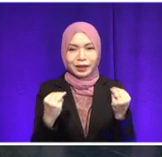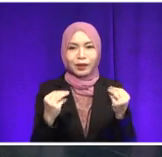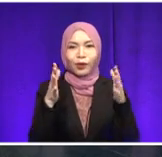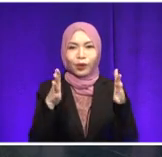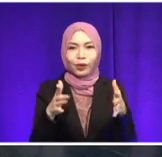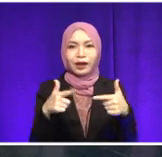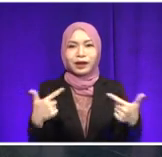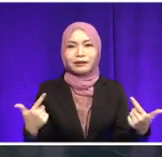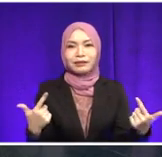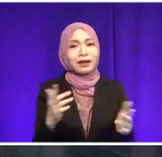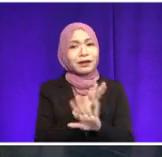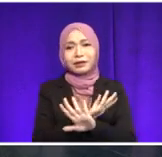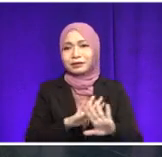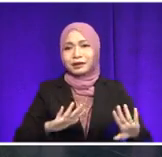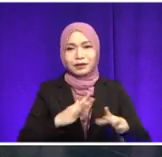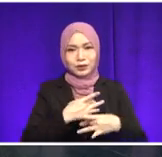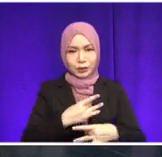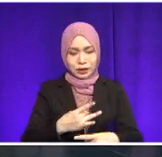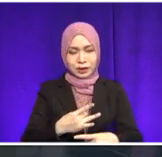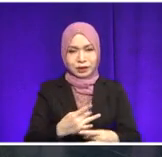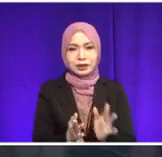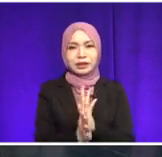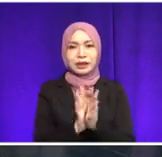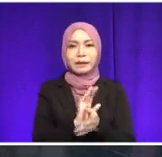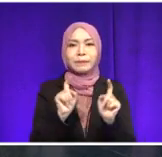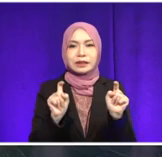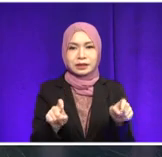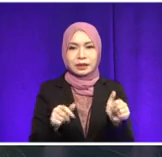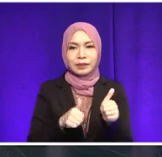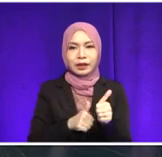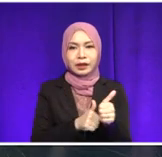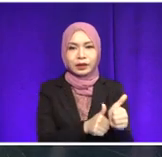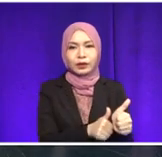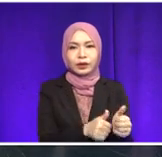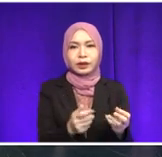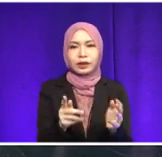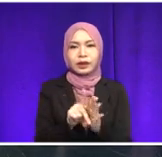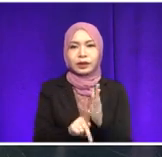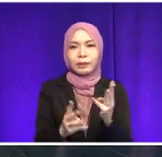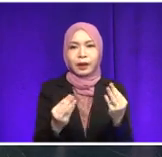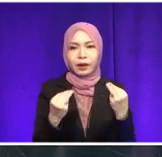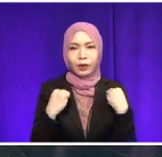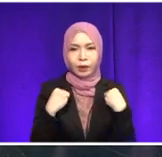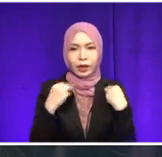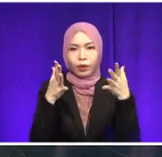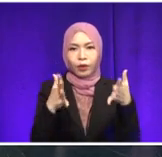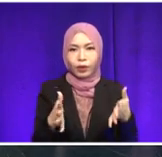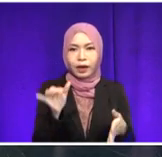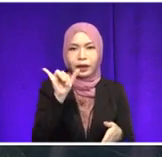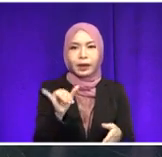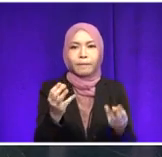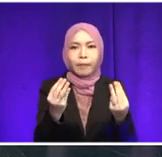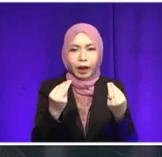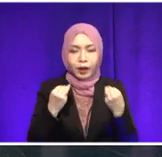yang utamanya perlu memenuhi keperluan Oke dan akhirnya nanti kita akan ngasih ke muka